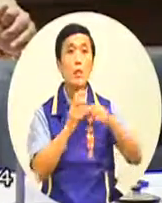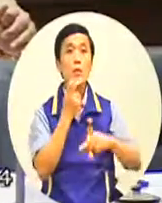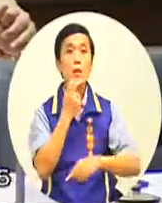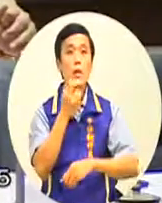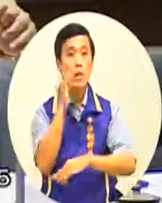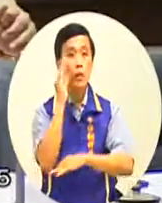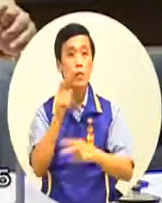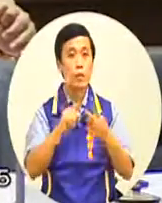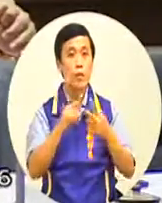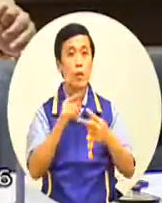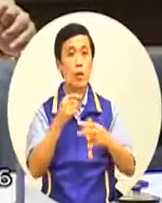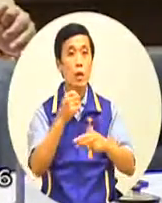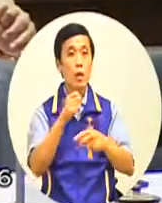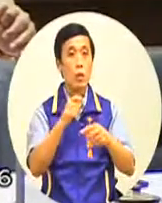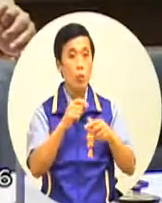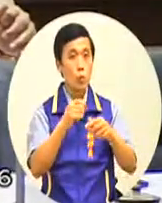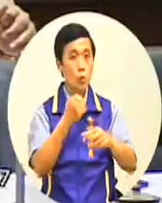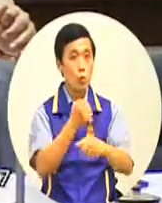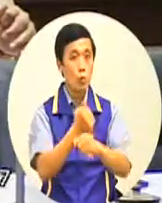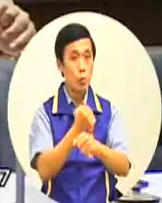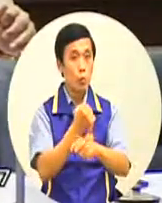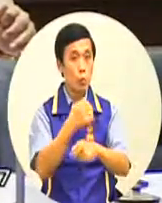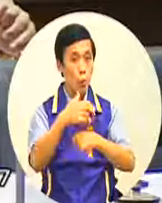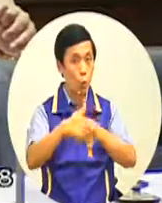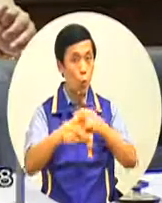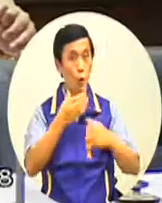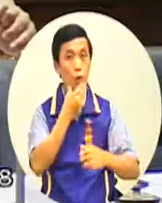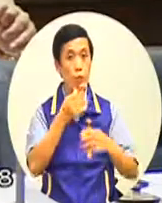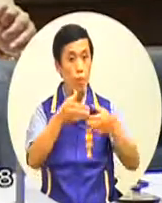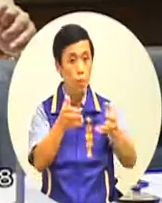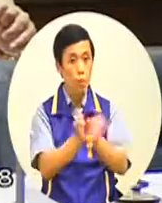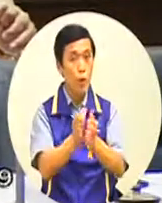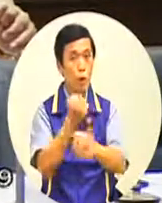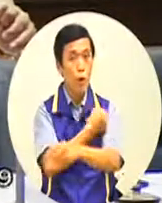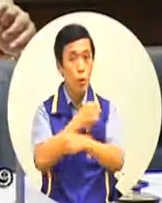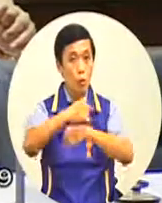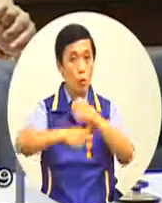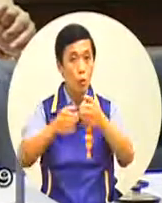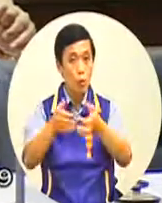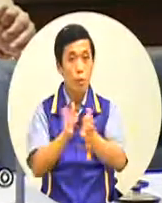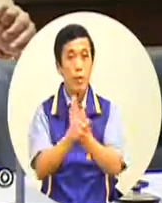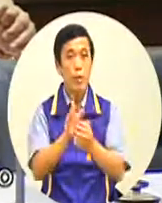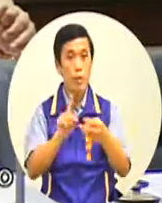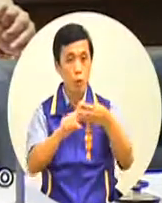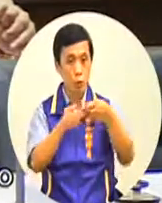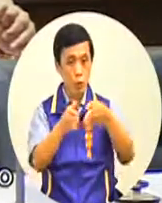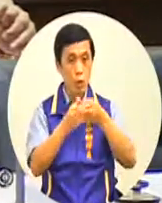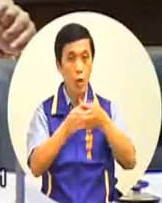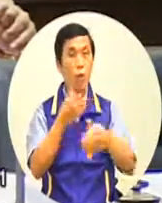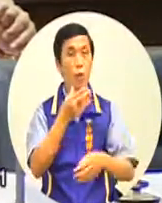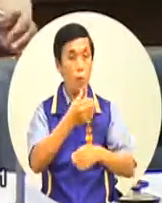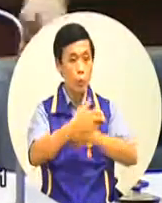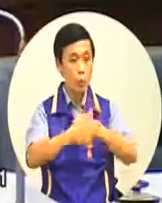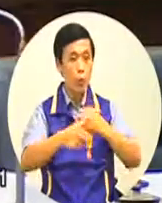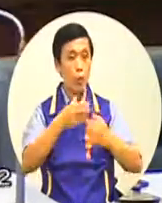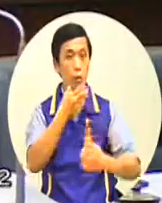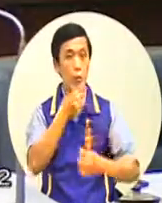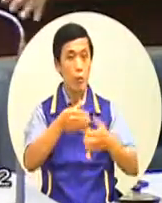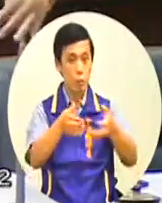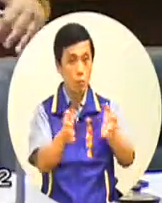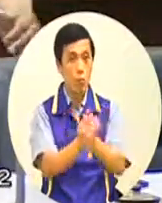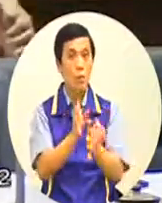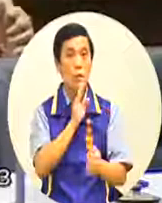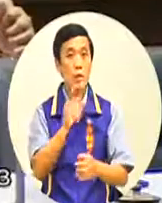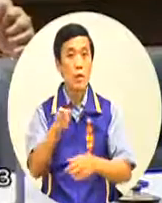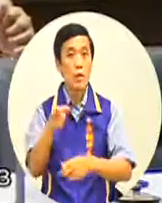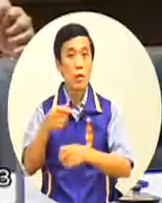部、劳动部。是这样来的吗？ 主要是卫福部， 主要是卫福部，是不是？那还有其他机会，像劳工局